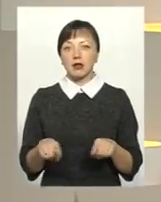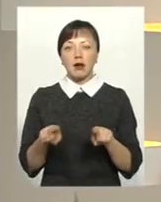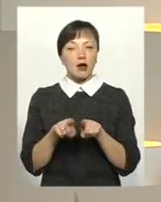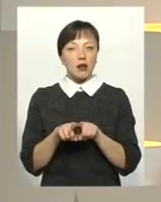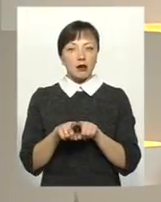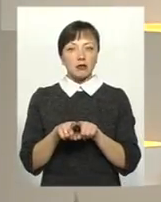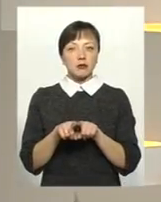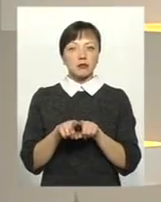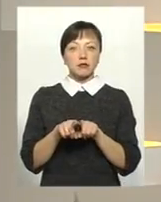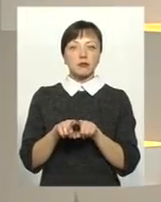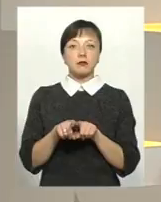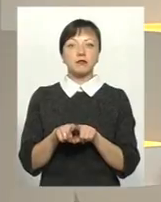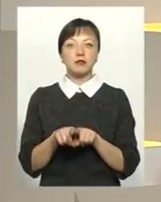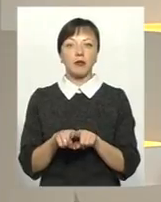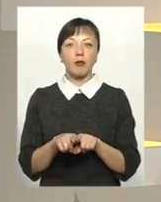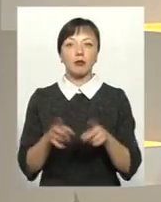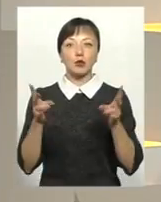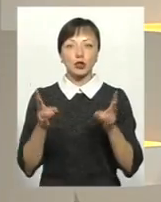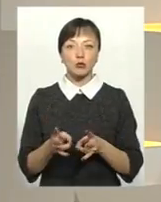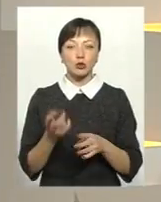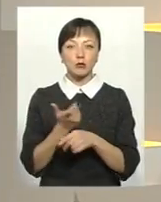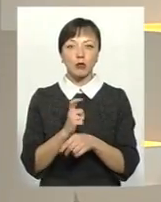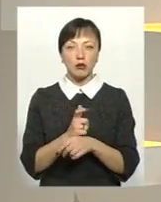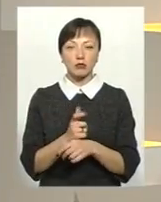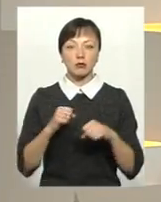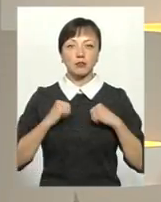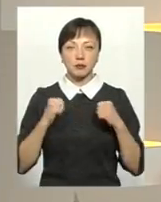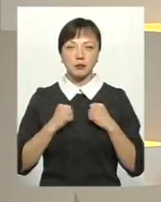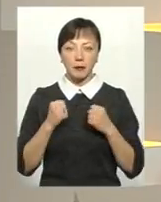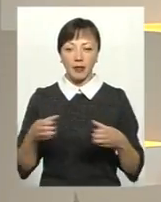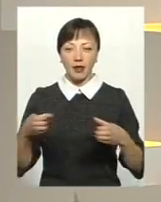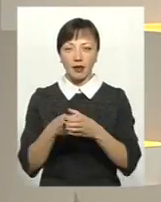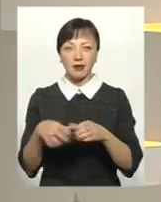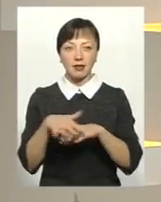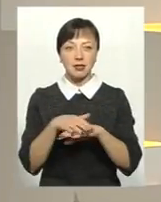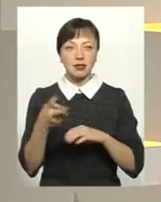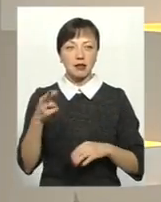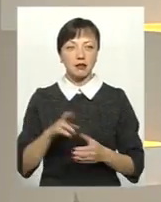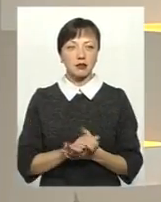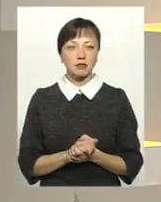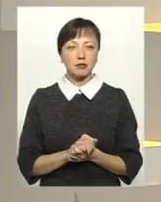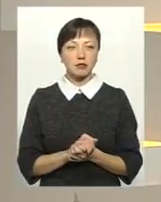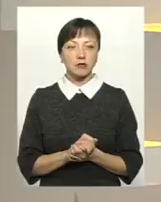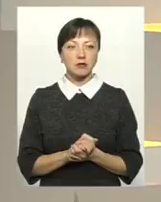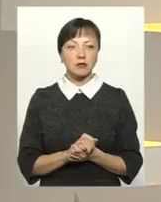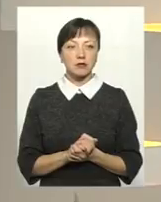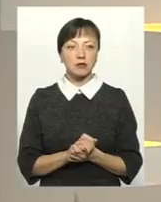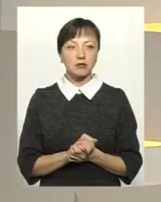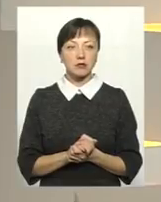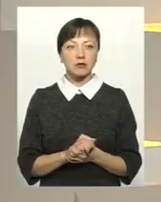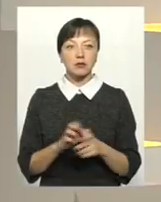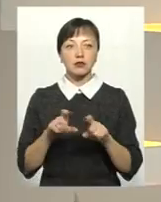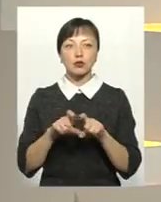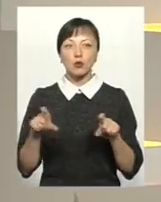більш ну, потребує більшої роботи така верства населення, скажімо так, да? Тобто це ж в